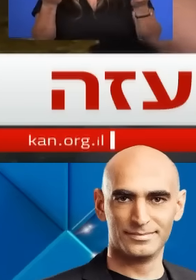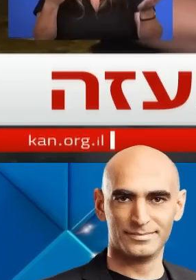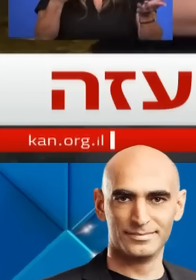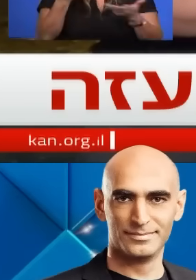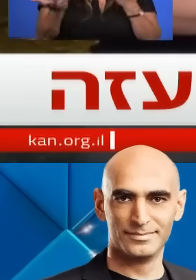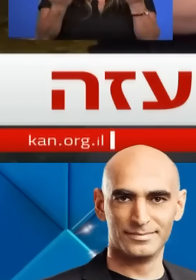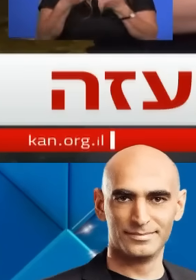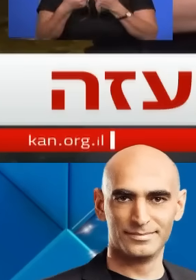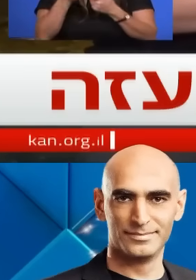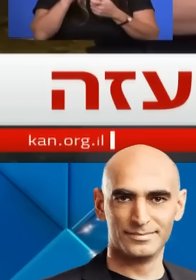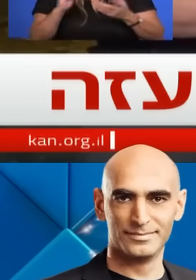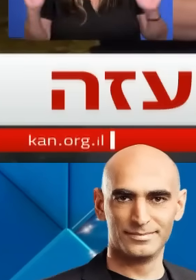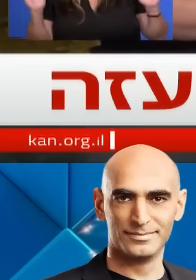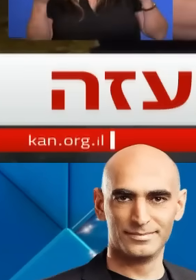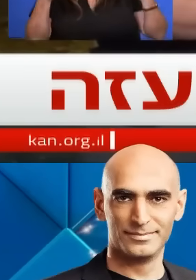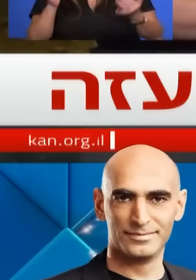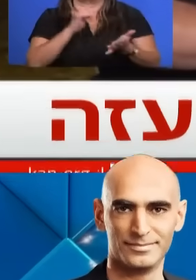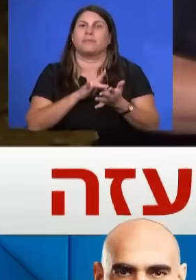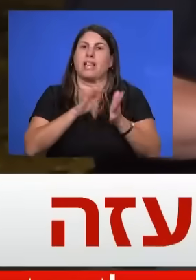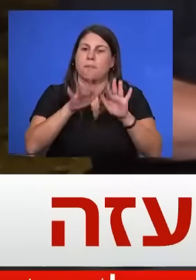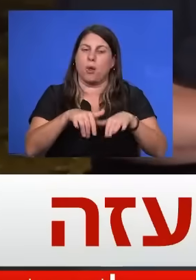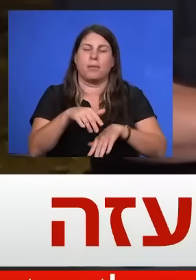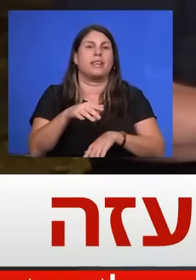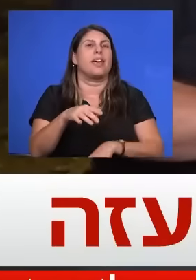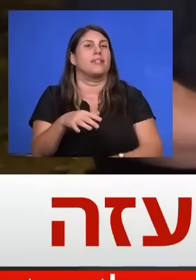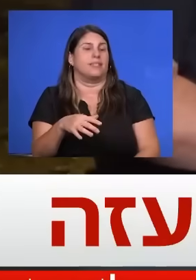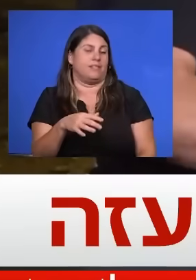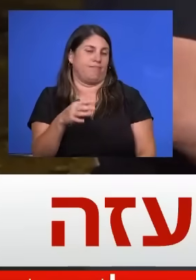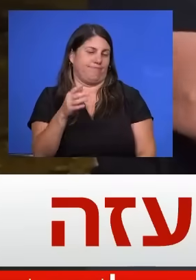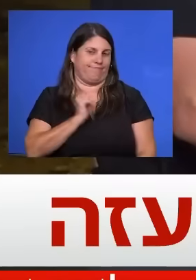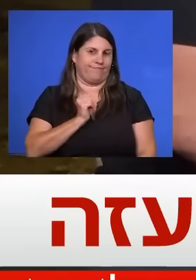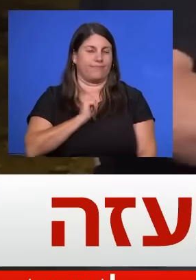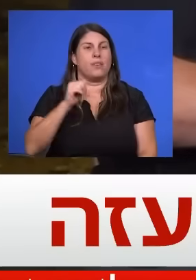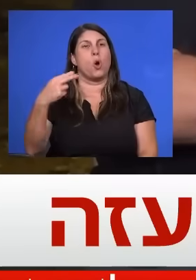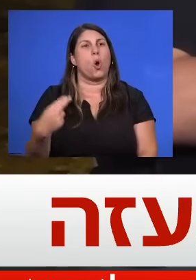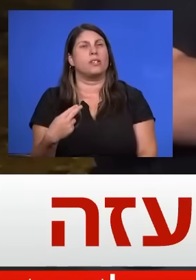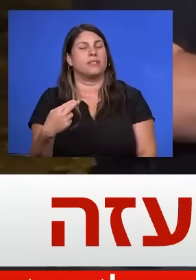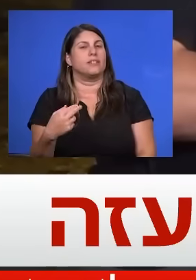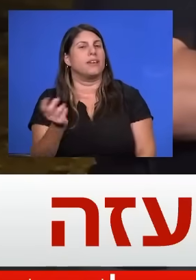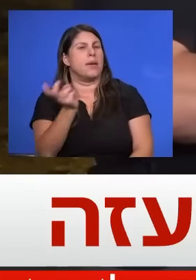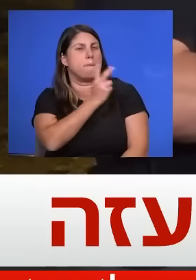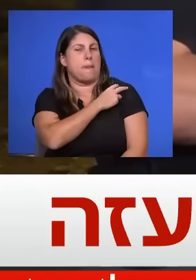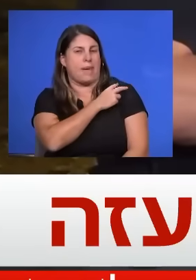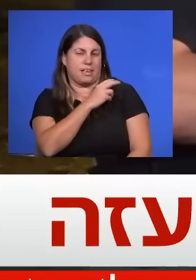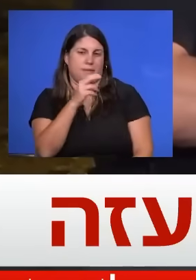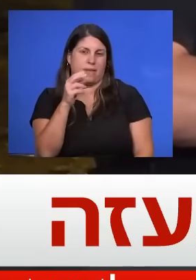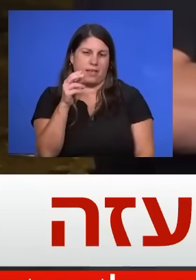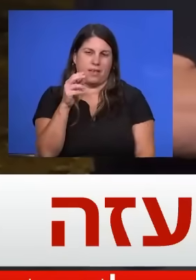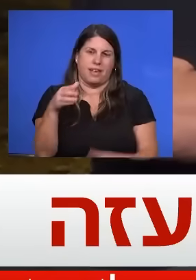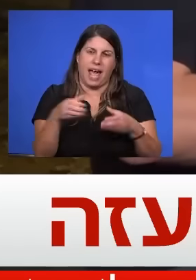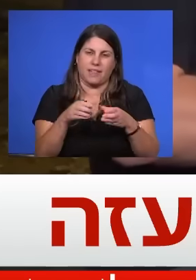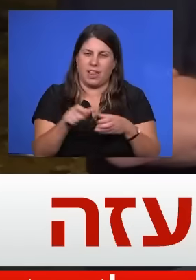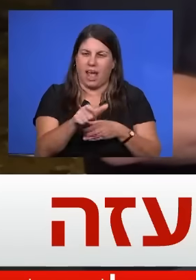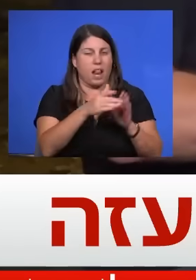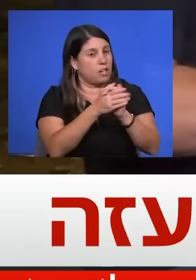אבל איתנו בכל מקרה רב סרן הוד, מפה בחטיבת הנחל, שלום הוד, ותנחומנו,